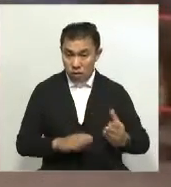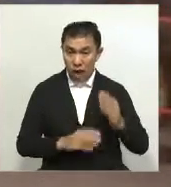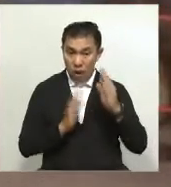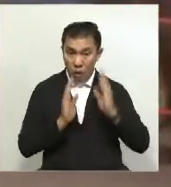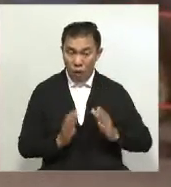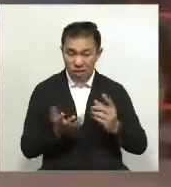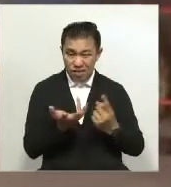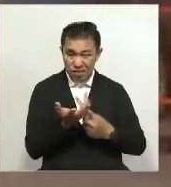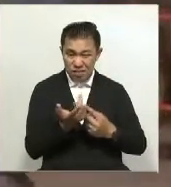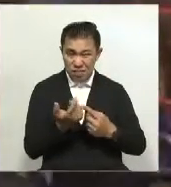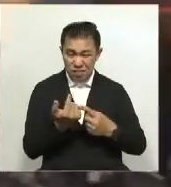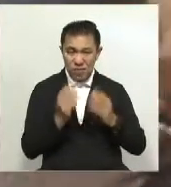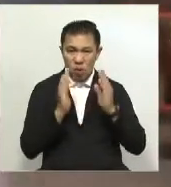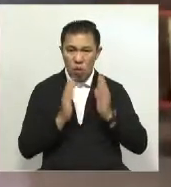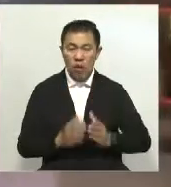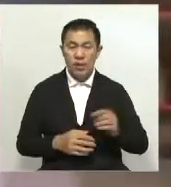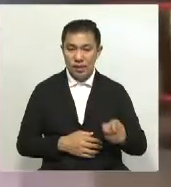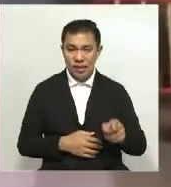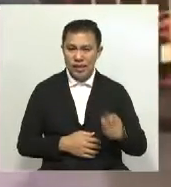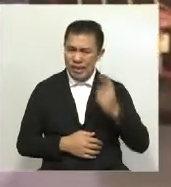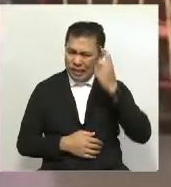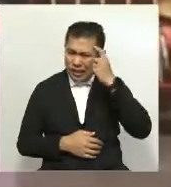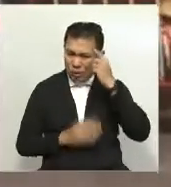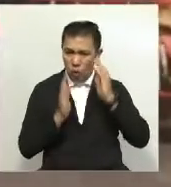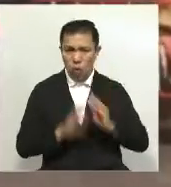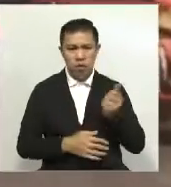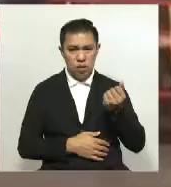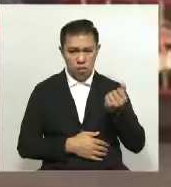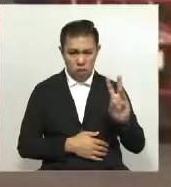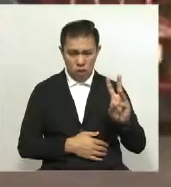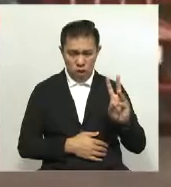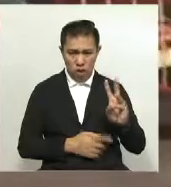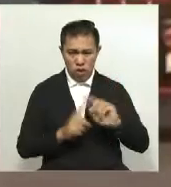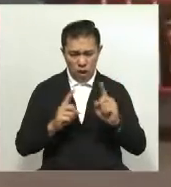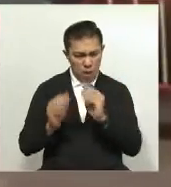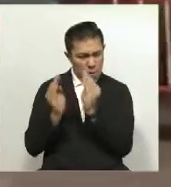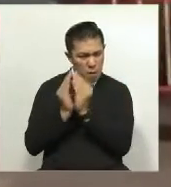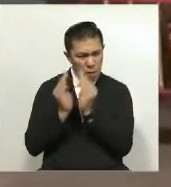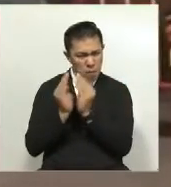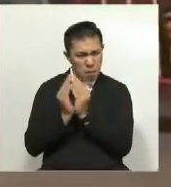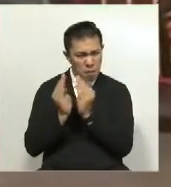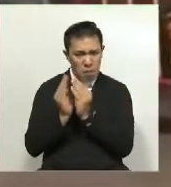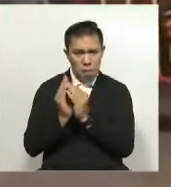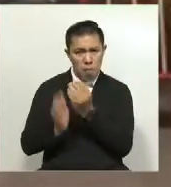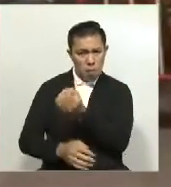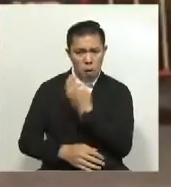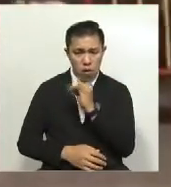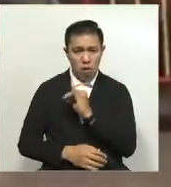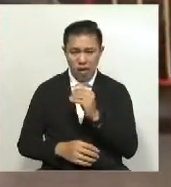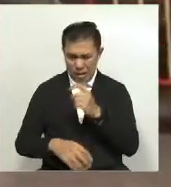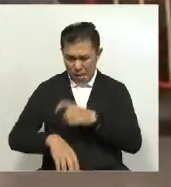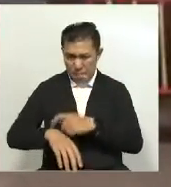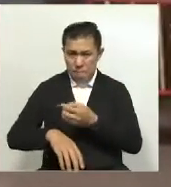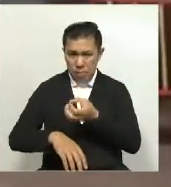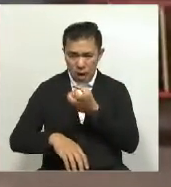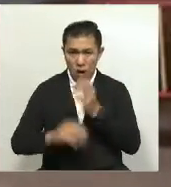างทะเลที่จังหวัดภูเก็ตค่ะทางจังหวัดนั้นยืนยันอยู่ที่16คนแต่ว่ามีตัวเลขอย่างไม่เป็นทางการรายงานเข้ามาว่าอีกสักครู่